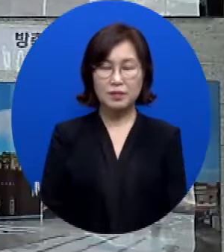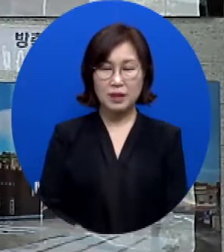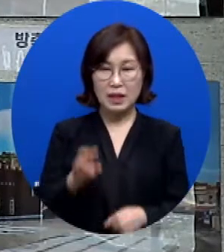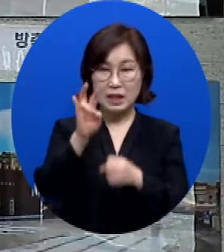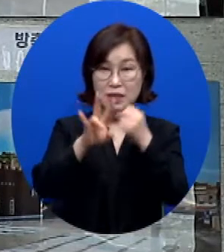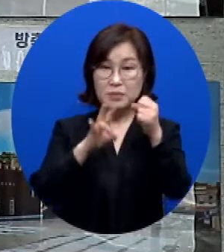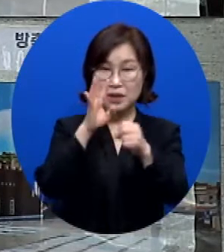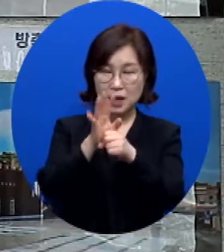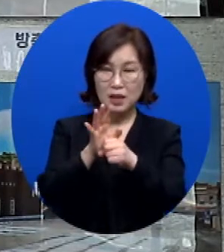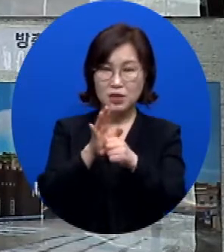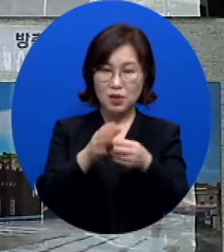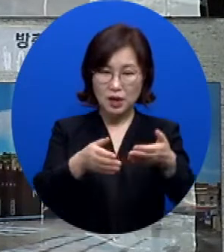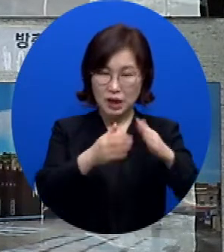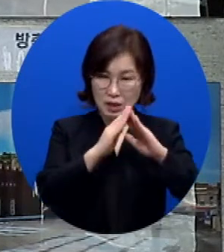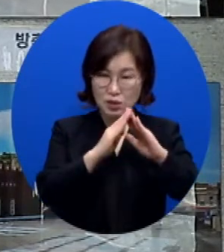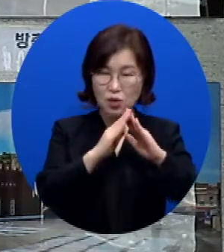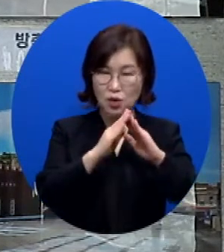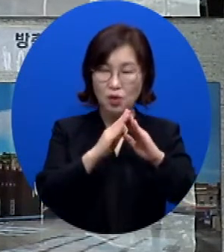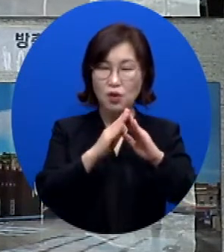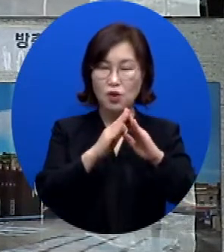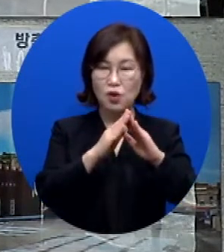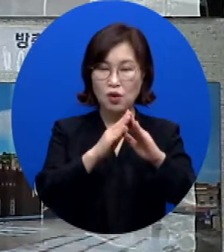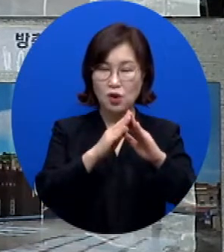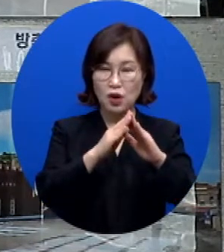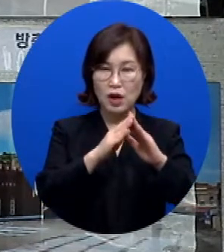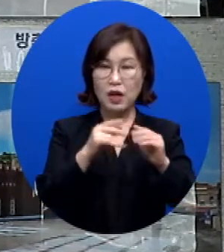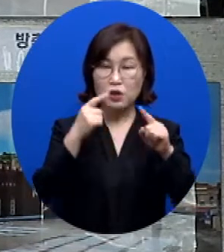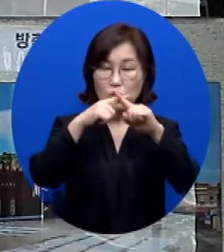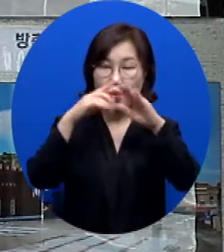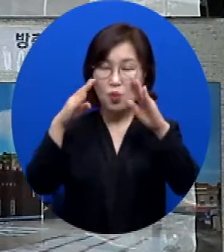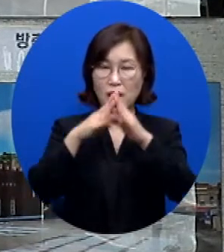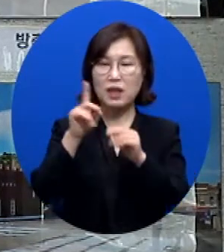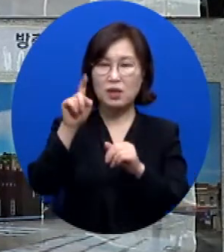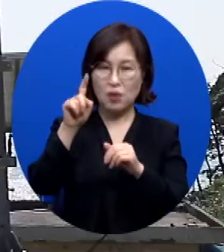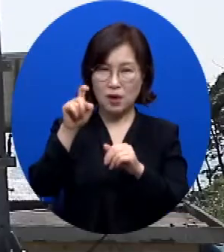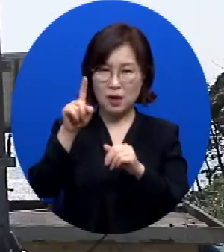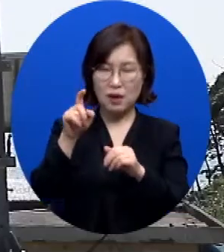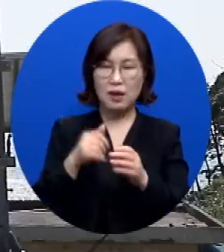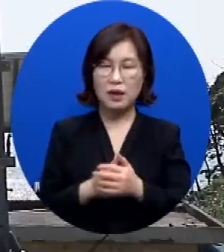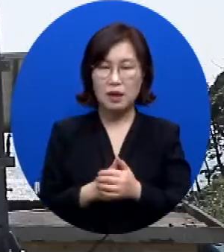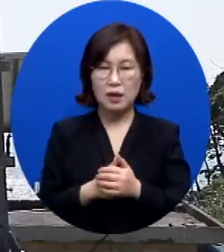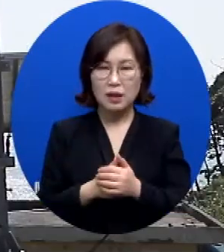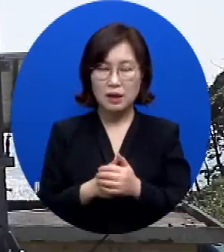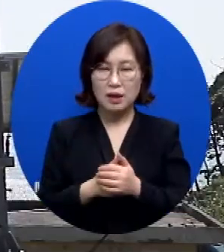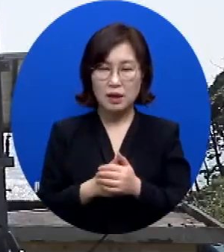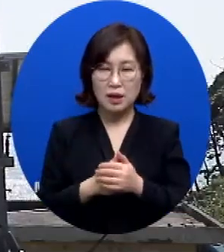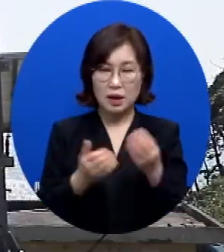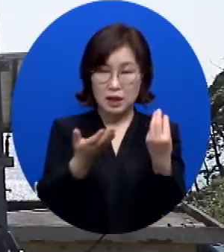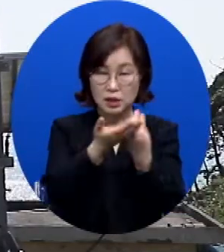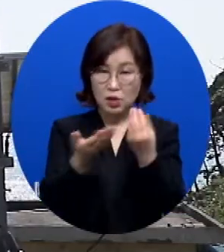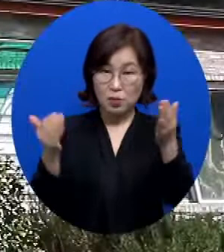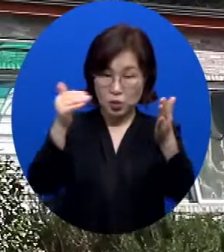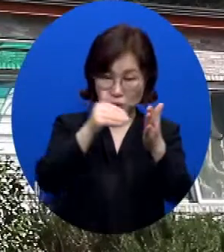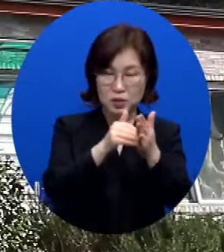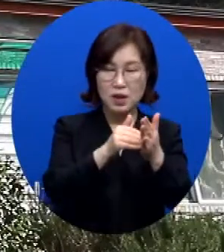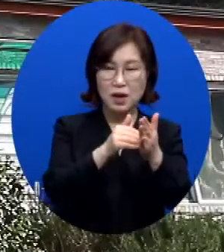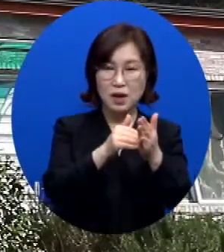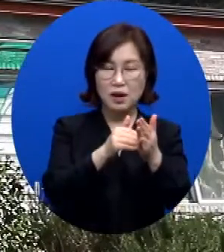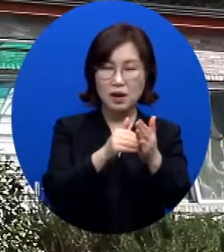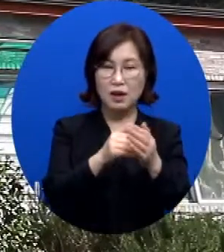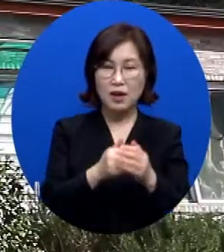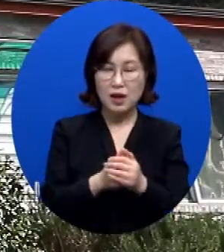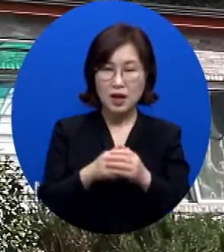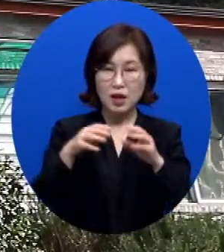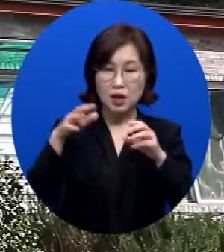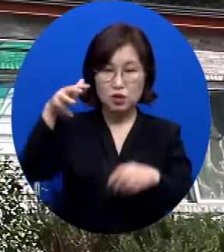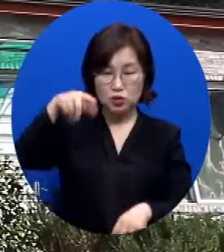24년간 개척한 교회는 11개 유인도 중 8개에 달합니다. 말도에 도착한 증경총회장들은 추명순